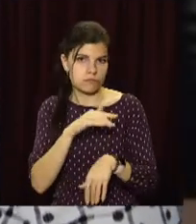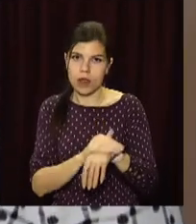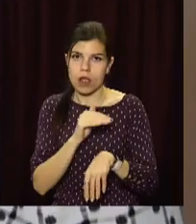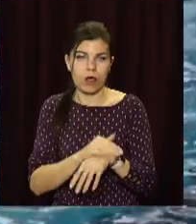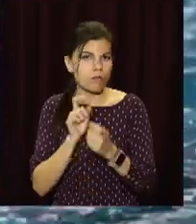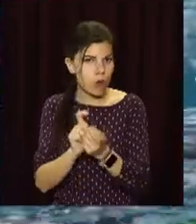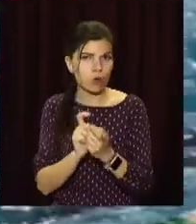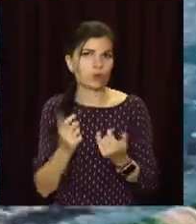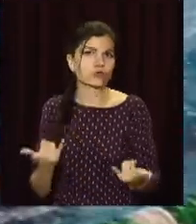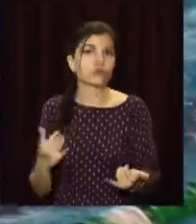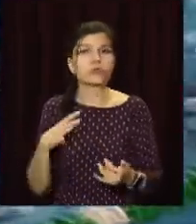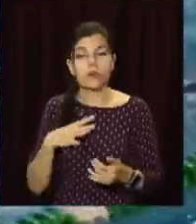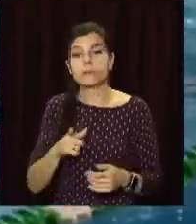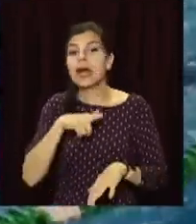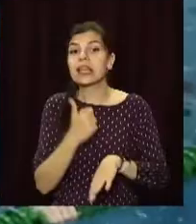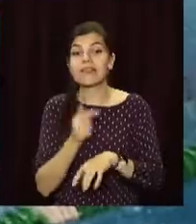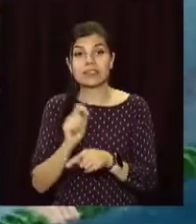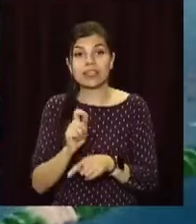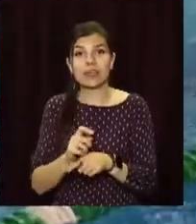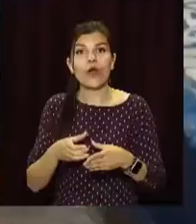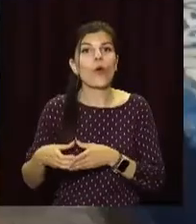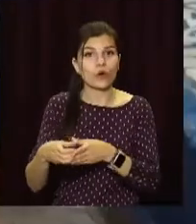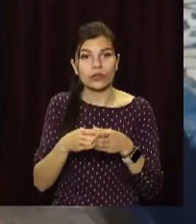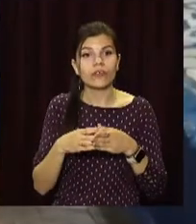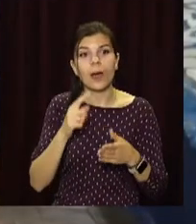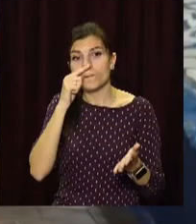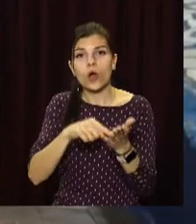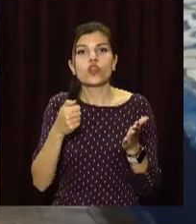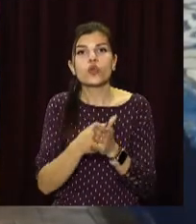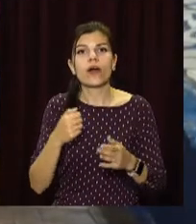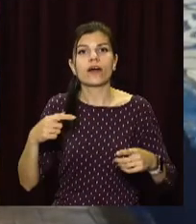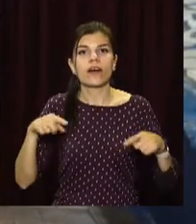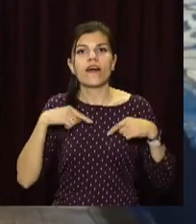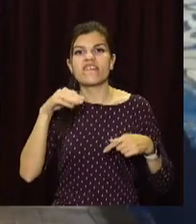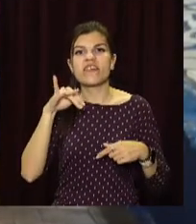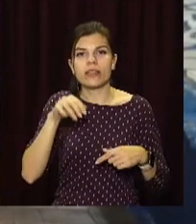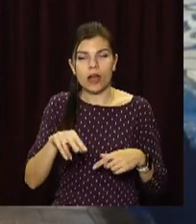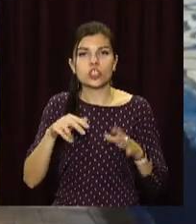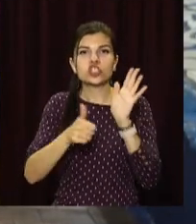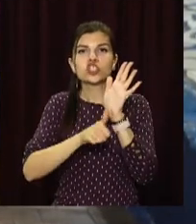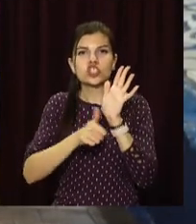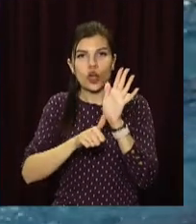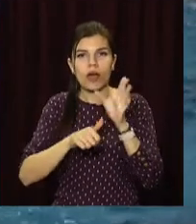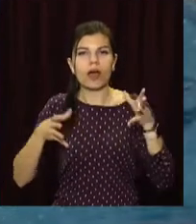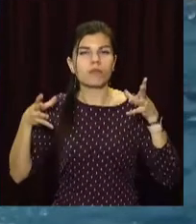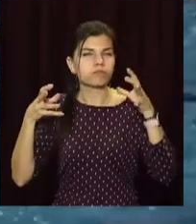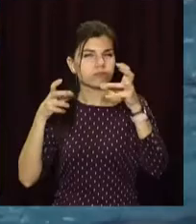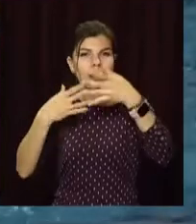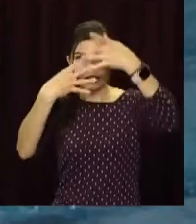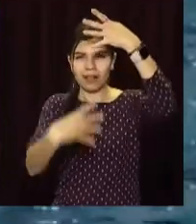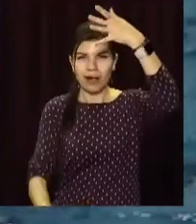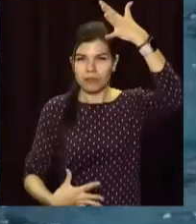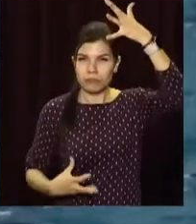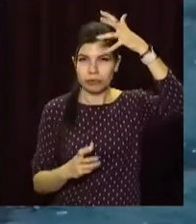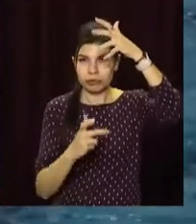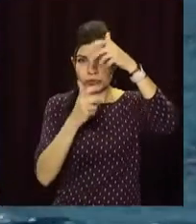боролись сегодня. Головне завдання для дніпровського колективу – потрапити до фінальної шестірки заключного етапу чемпіонату України. І команді